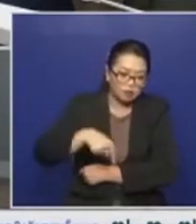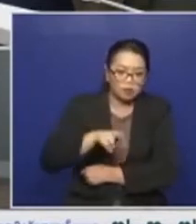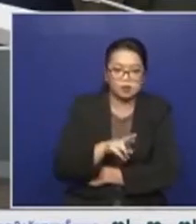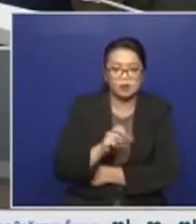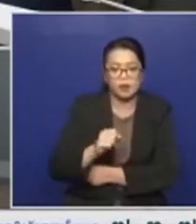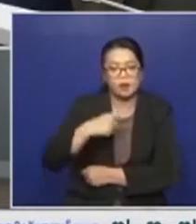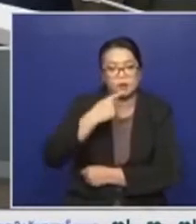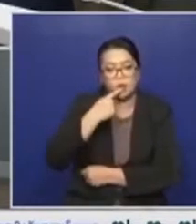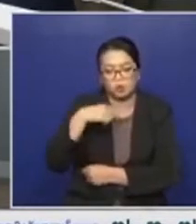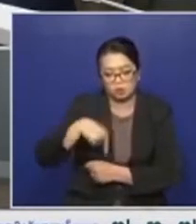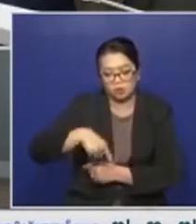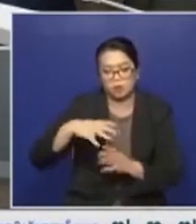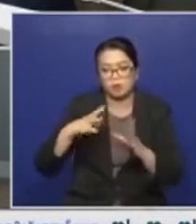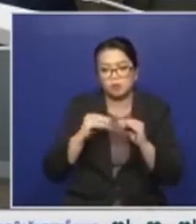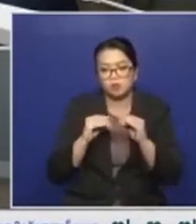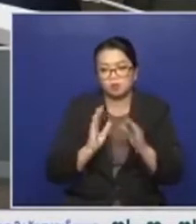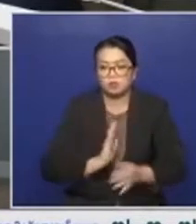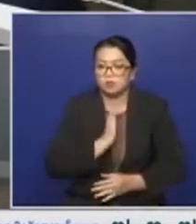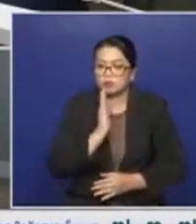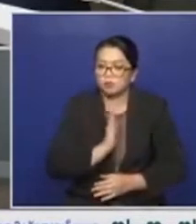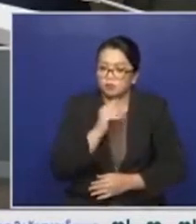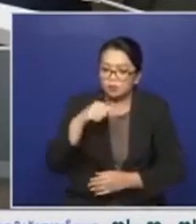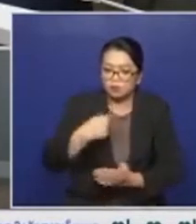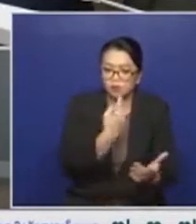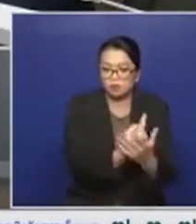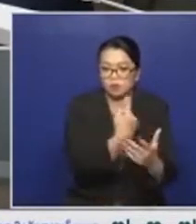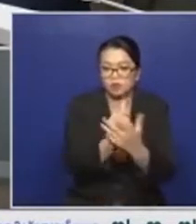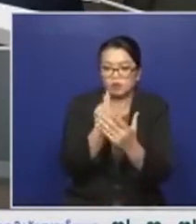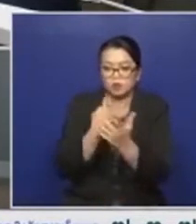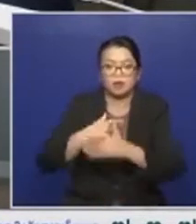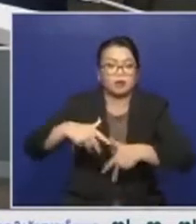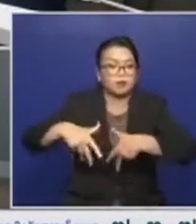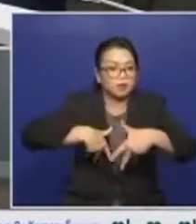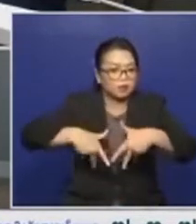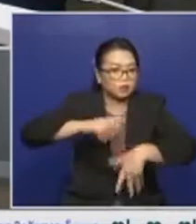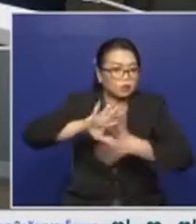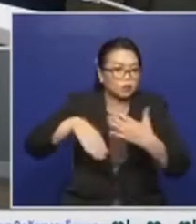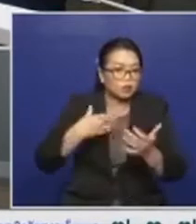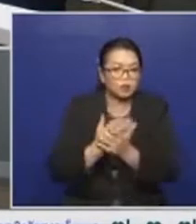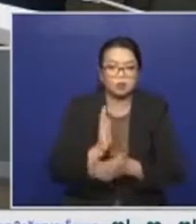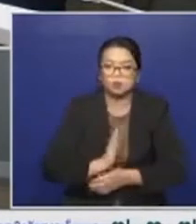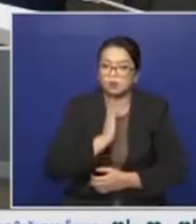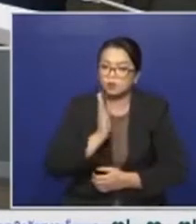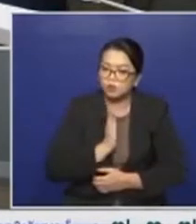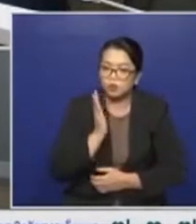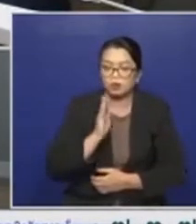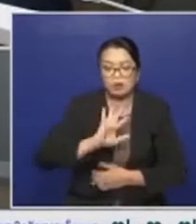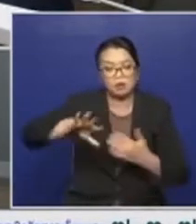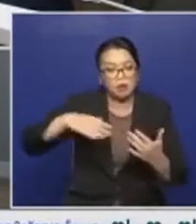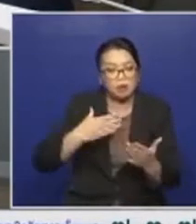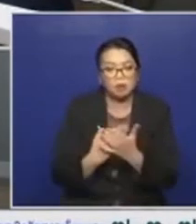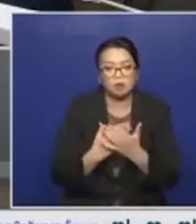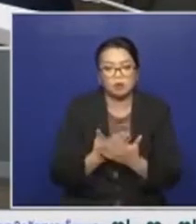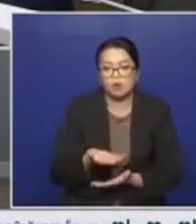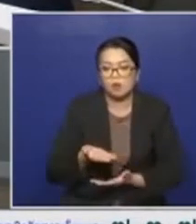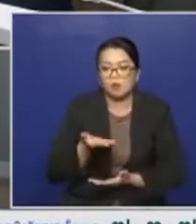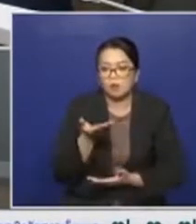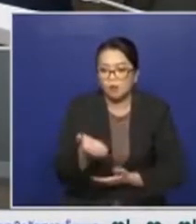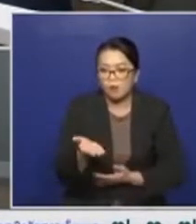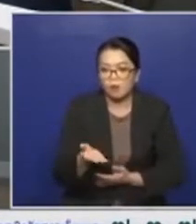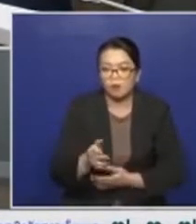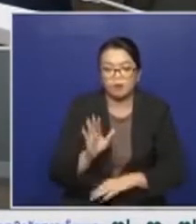นี้ซึ่งเป็นที่ประชุมของตัวแทนของประชาชนนะครับผู้สมเกียรติทางด้านนะครับดังนั้นผมขอ